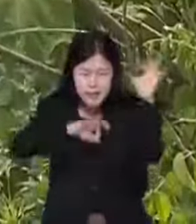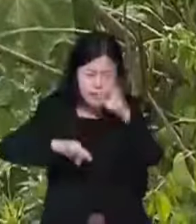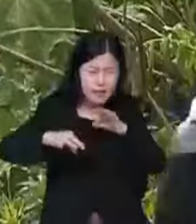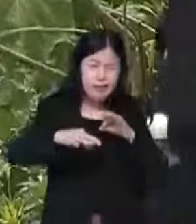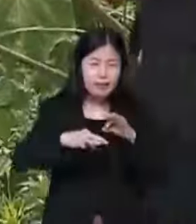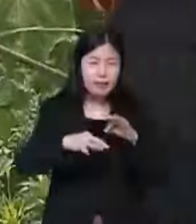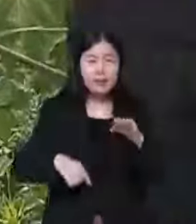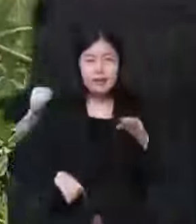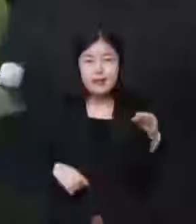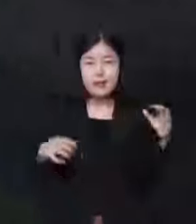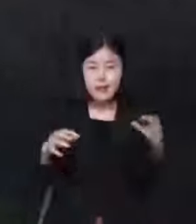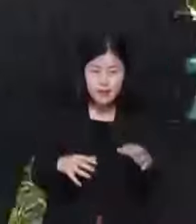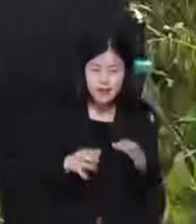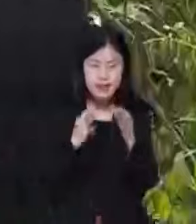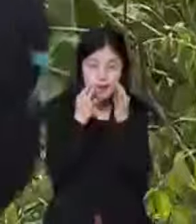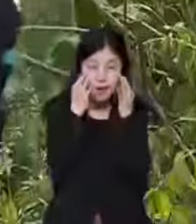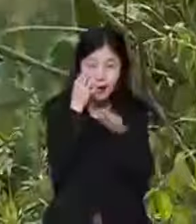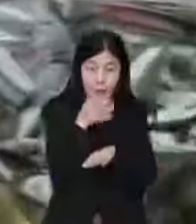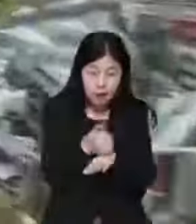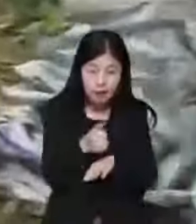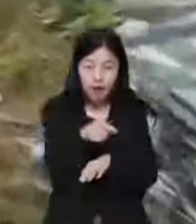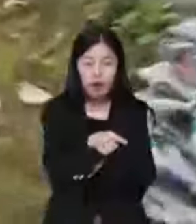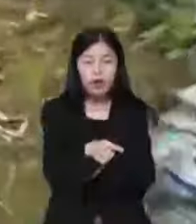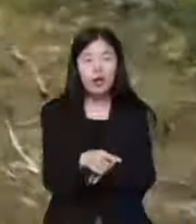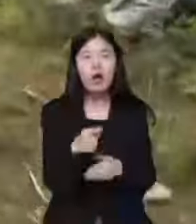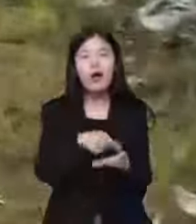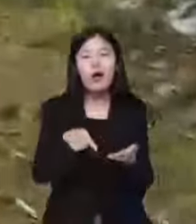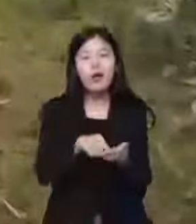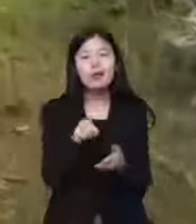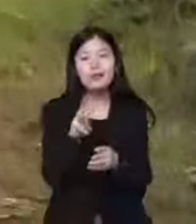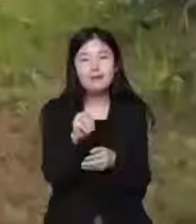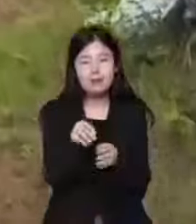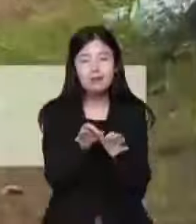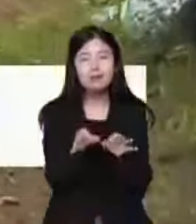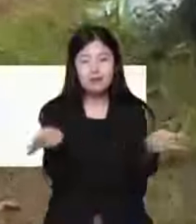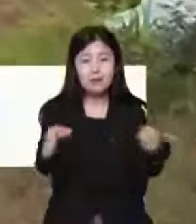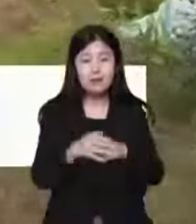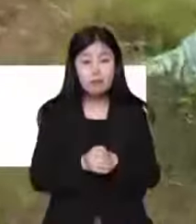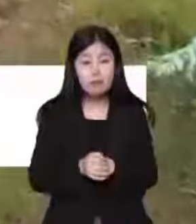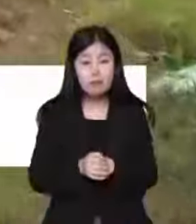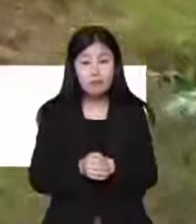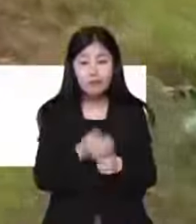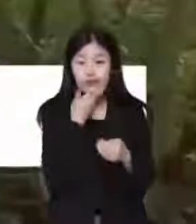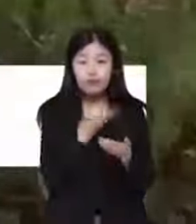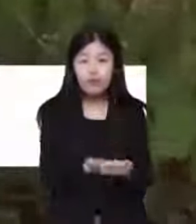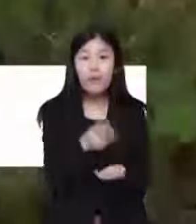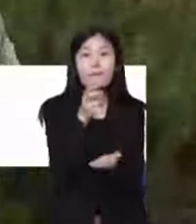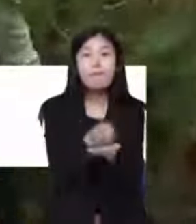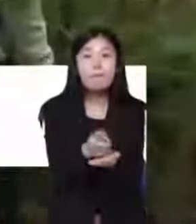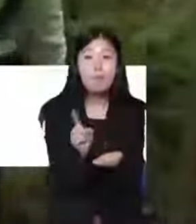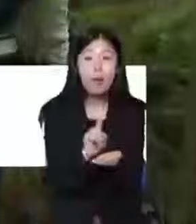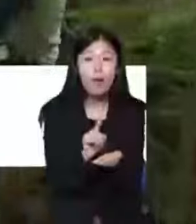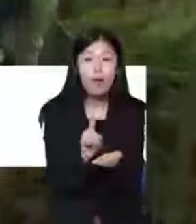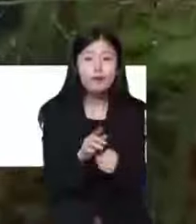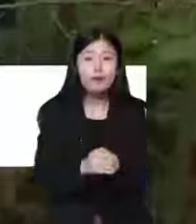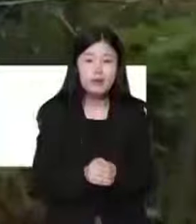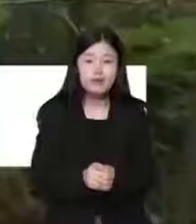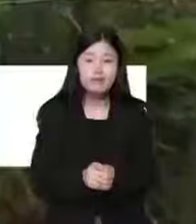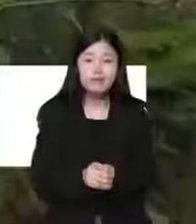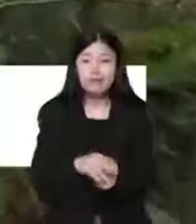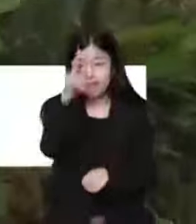전국에서 처음으로 보상 제도를 만든 겁니다. 지원 근거는 실종자 지원 조례입니다. 경찰의